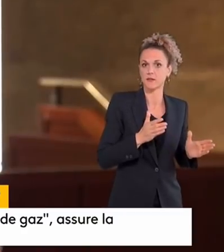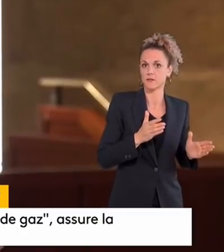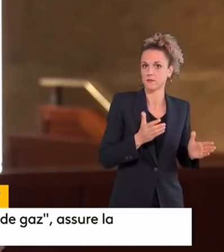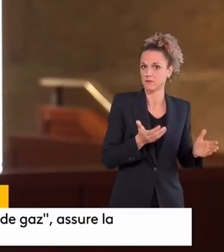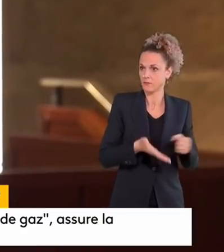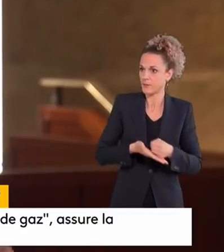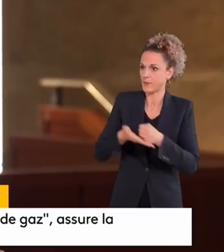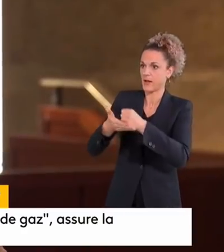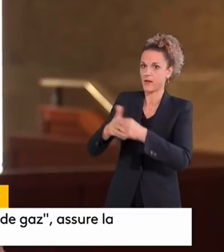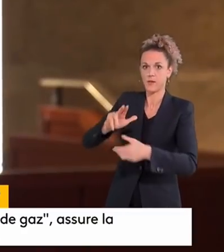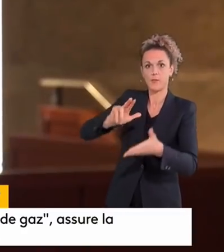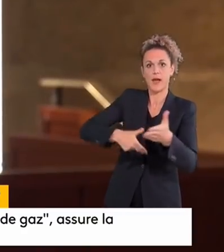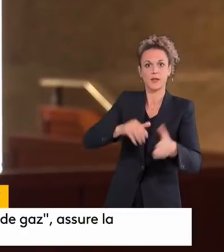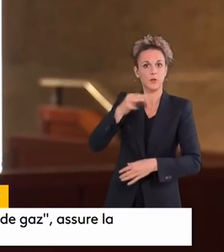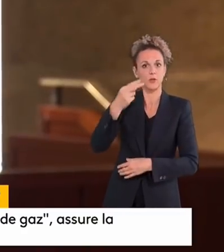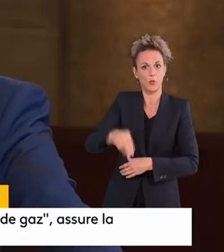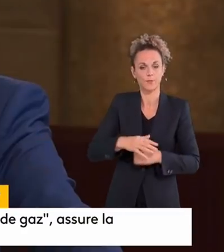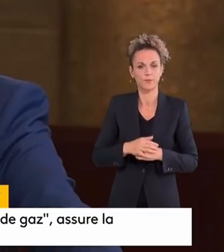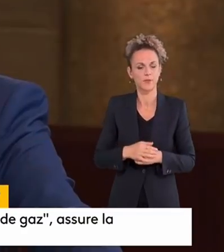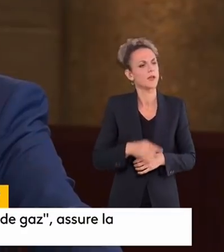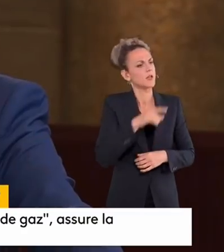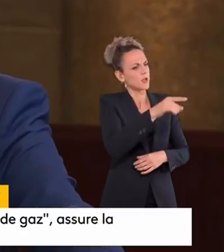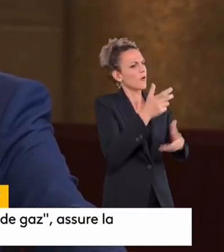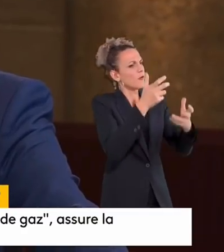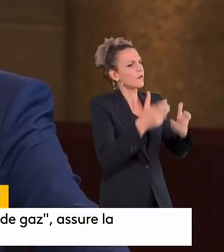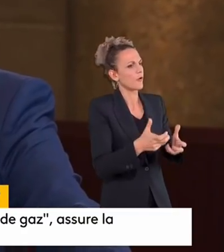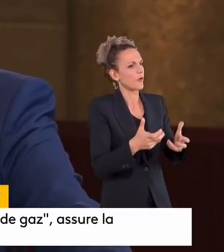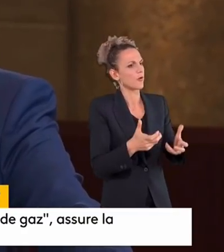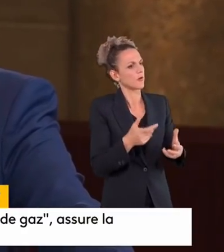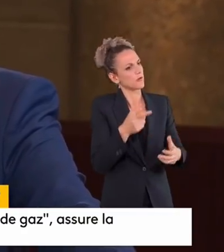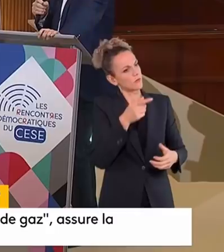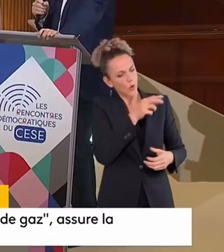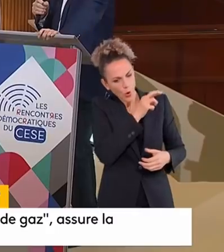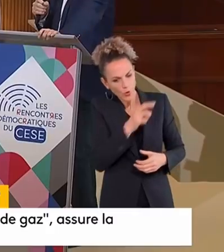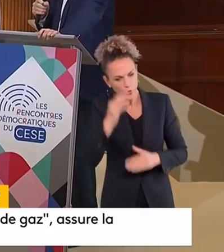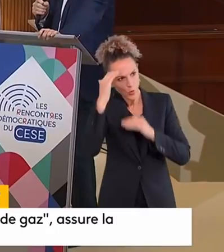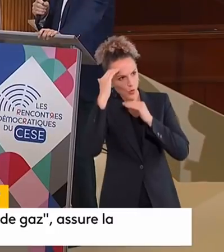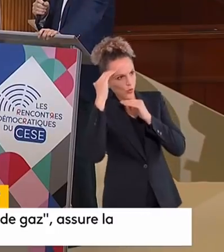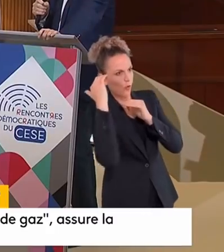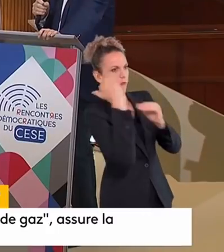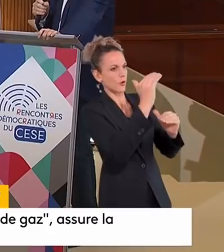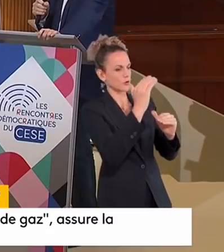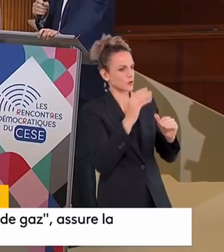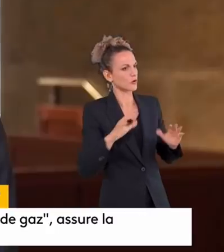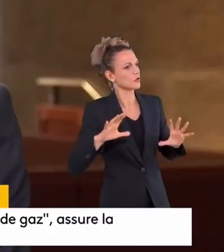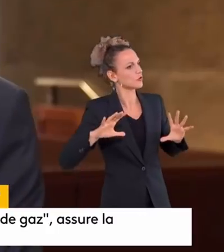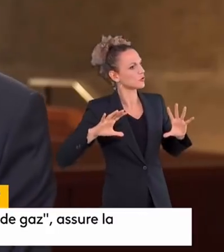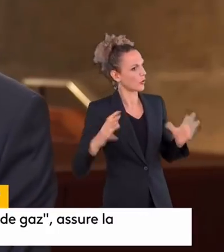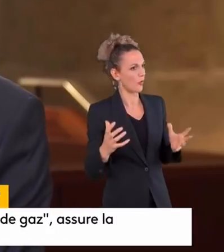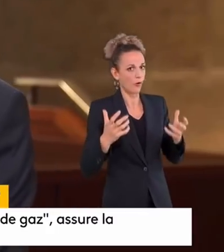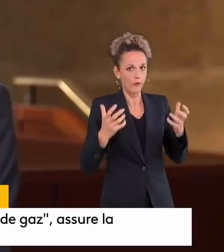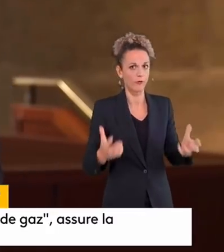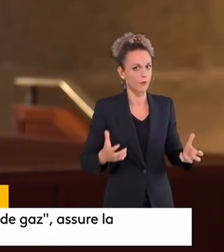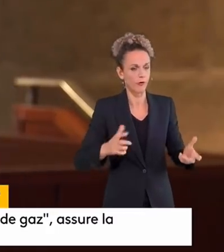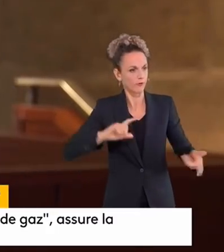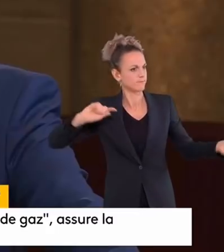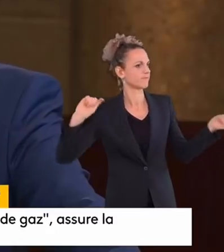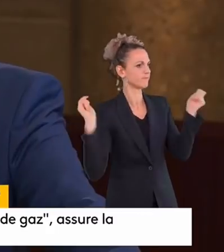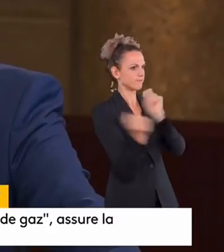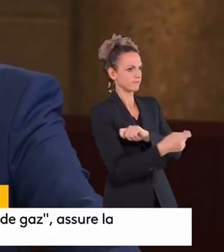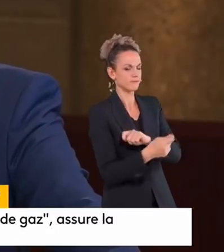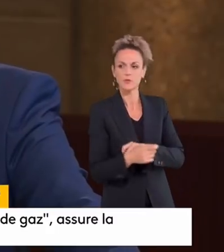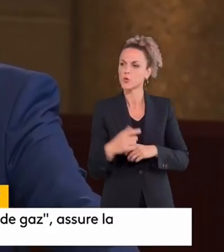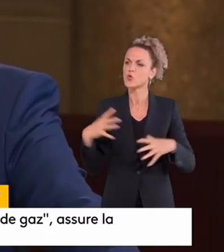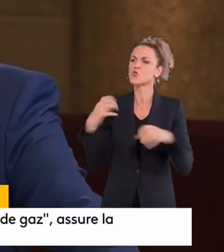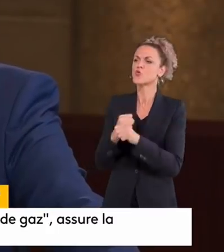rétablir la confiance. Et pour rétablir la confiance, vous voulez renverser la table. le Premier ministre et le gouvernement désigné par l'Assemblée élue. Vous faites des